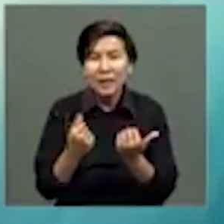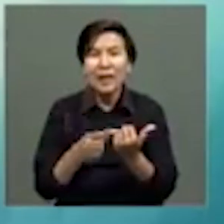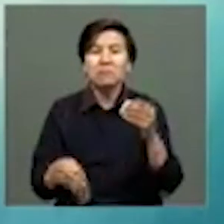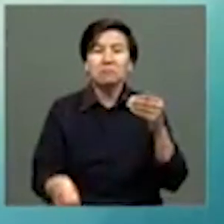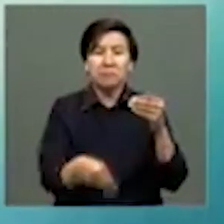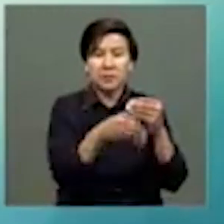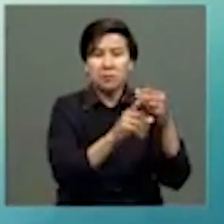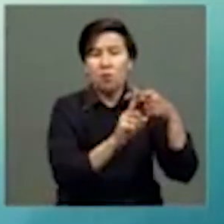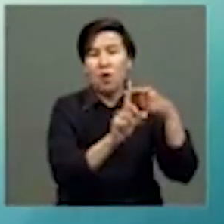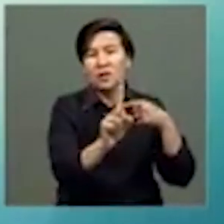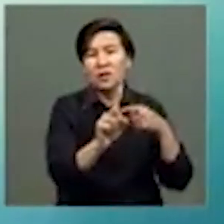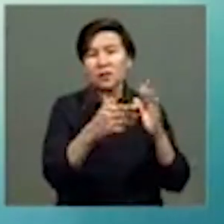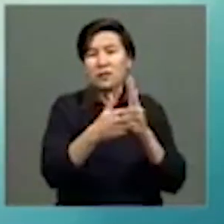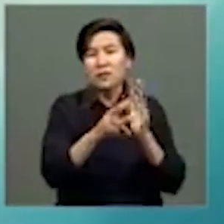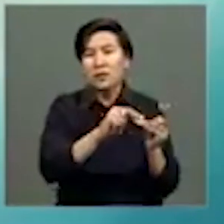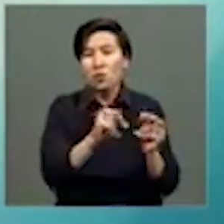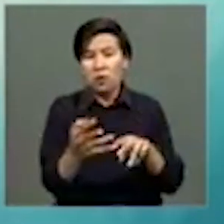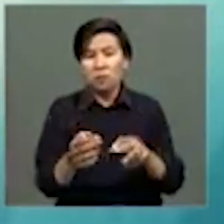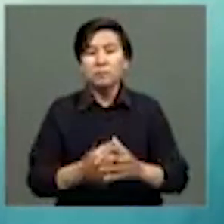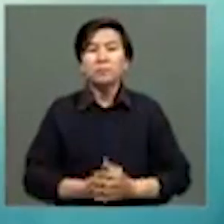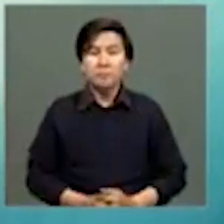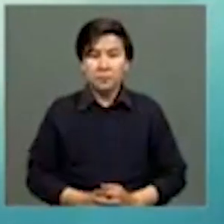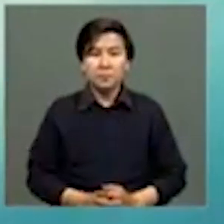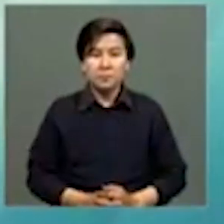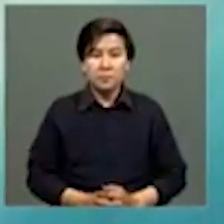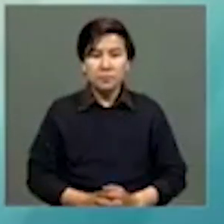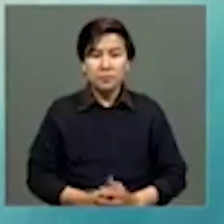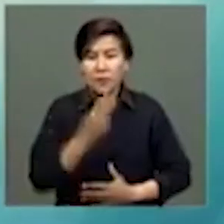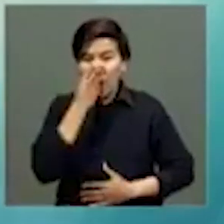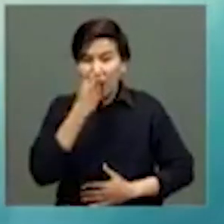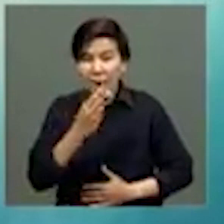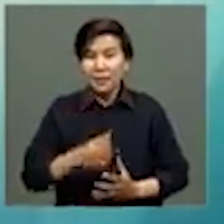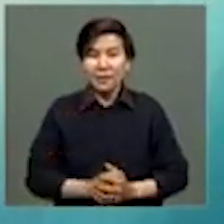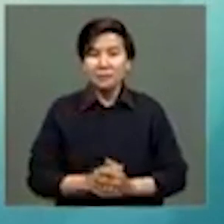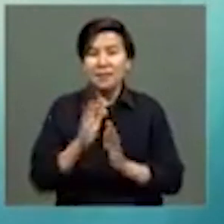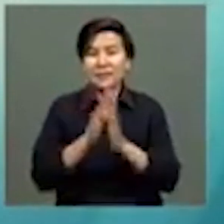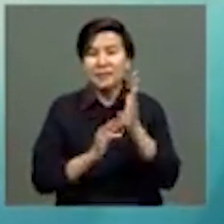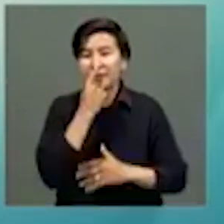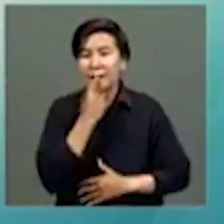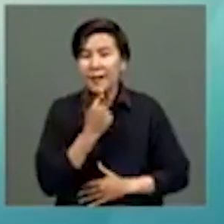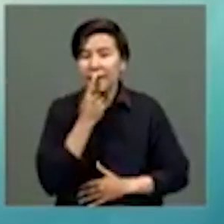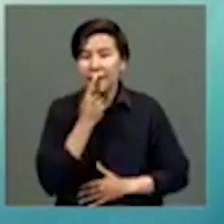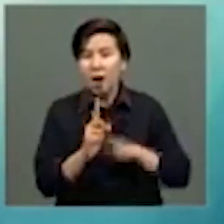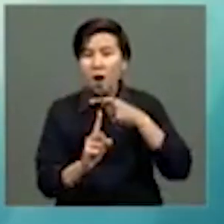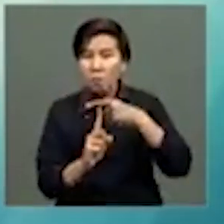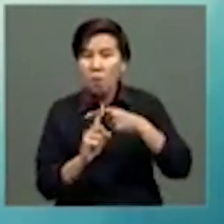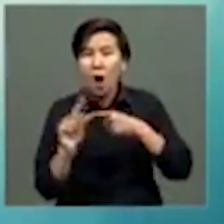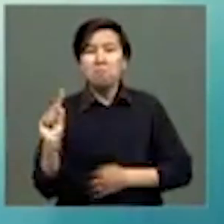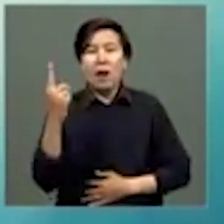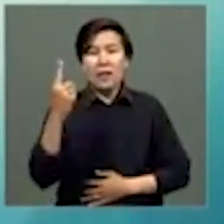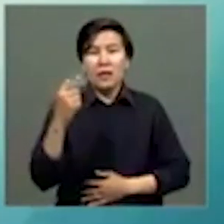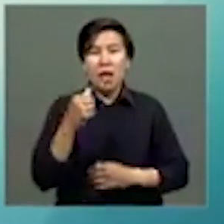เปลี่ยนไปแล้วนะคะนครพนมย้ายลงมาอยู่ที่บรรทัดล่างที่สุดก็คือเป็นสีแดงเป็นจังหวัดผู้ที่ติดเชื้อในช่